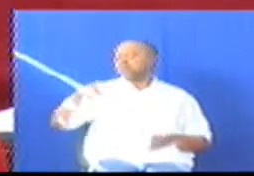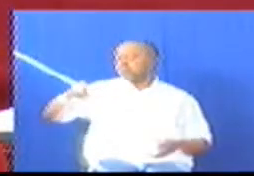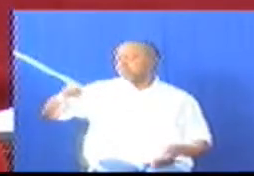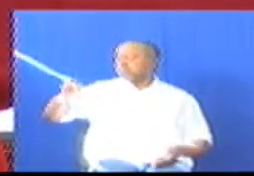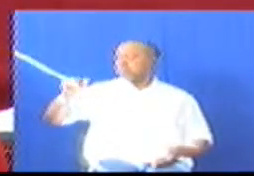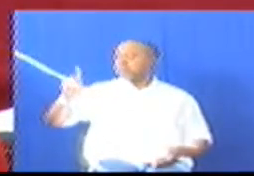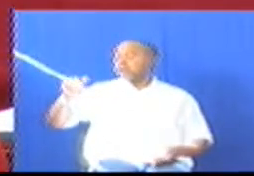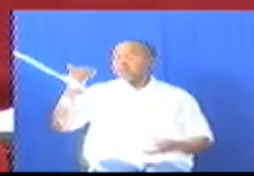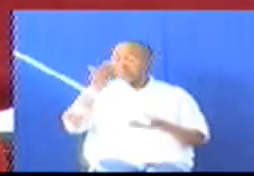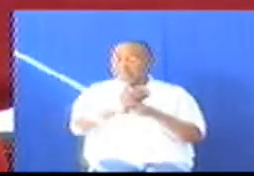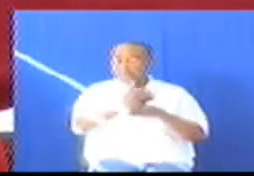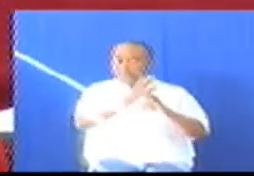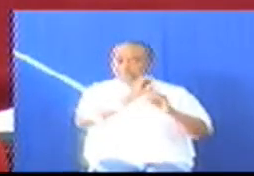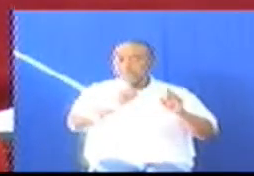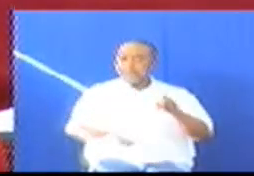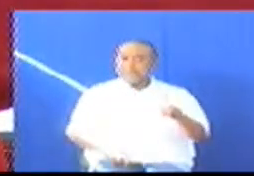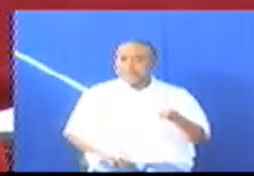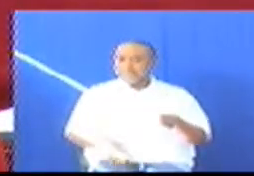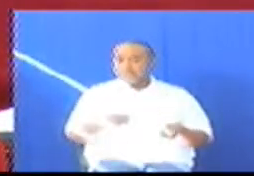Na wamekuta kwamba